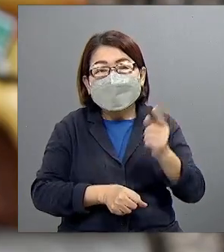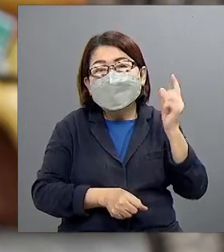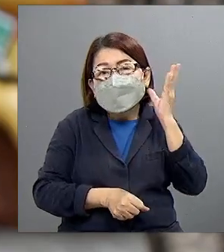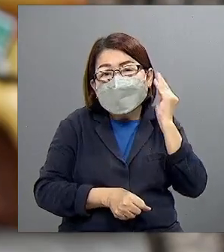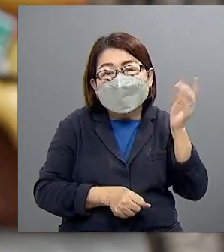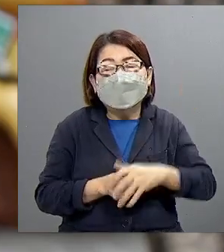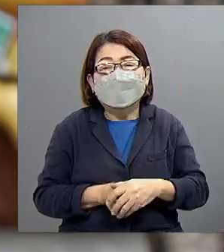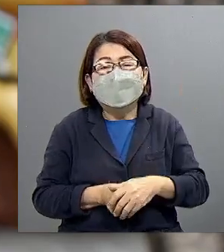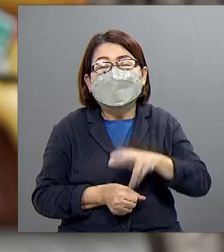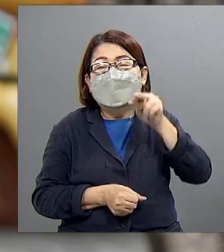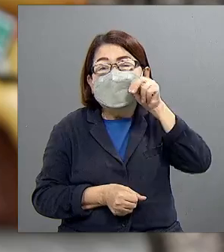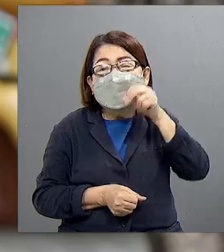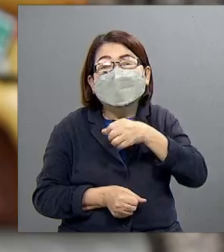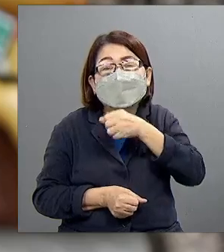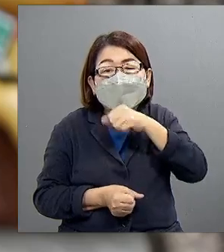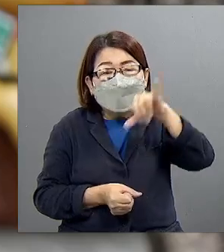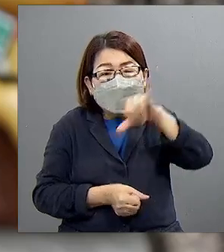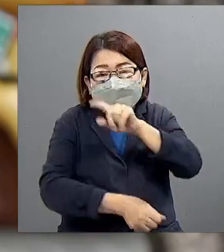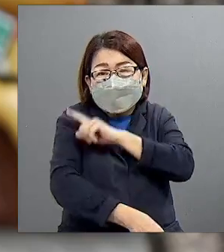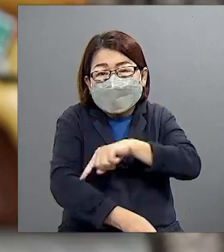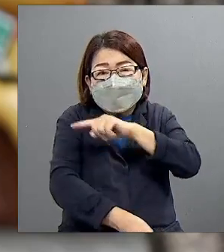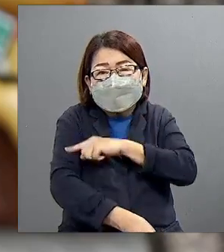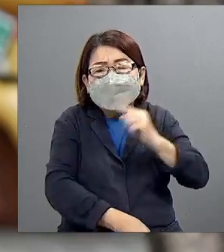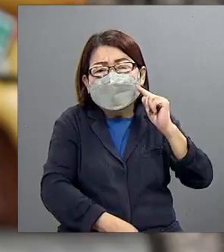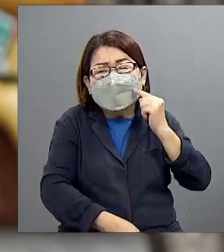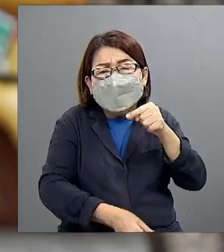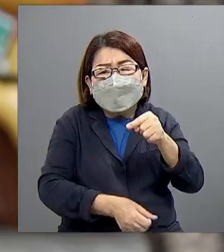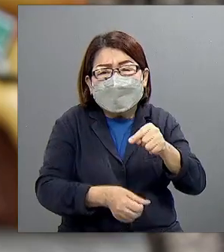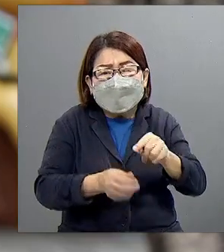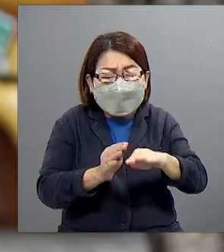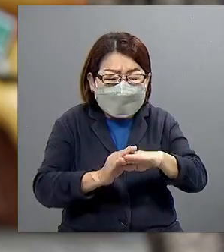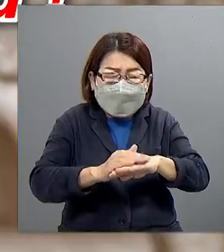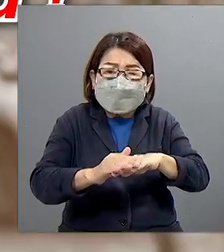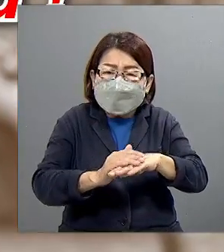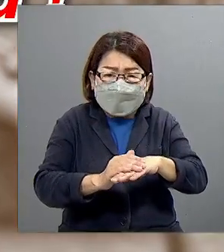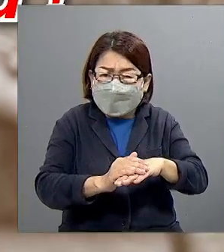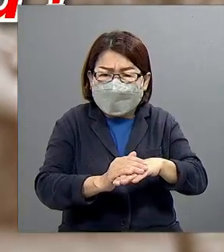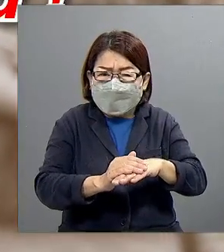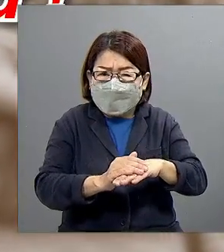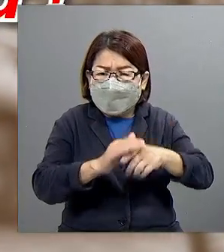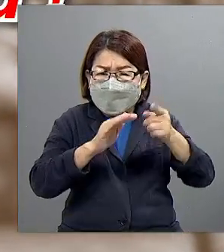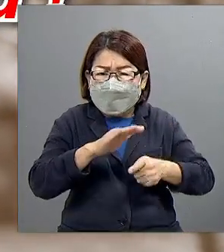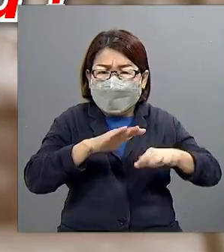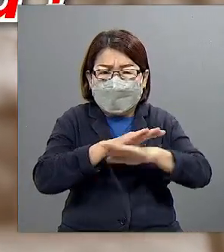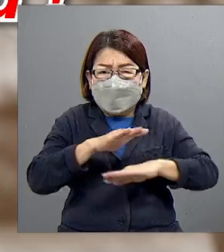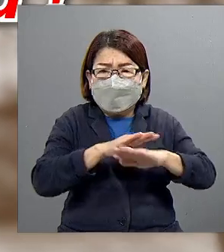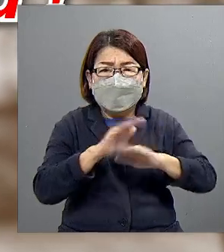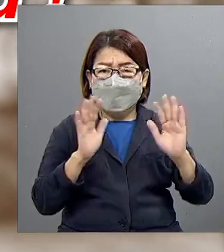เนี่ยยังไม่มีหลักฐานทางการแพทย์มายืนยันสูตรวิธีการรักษาดังกล่าวนะคะ